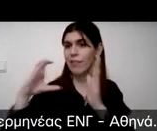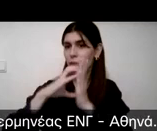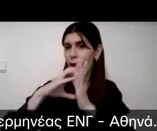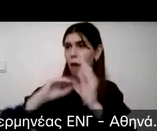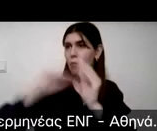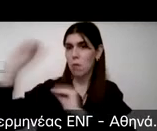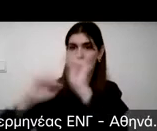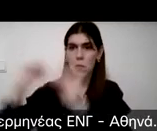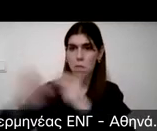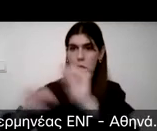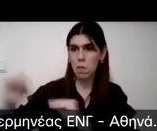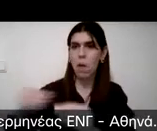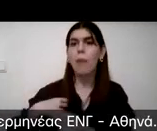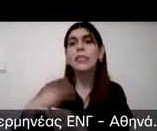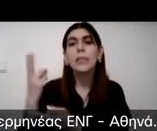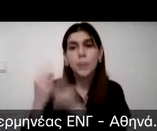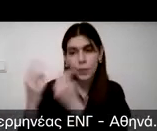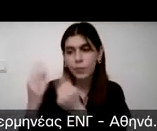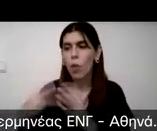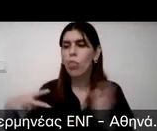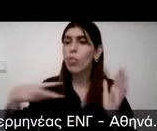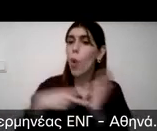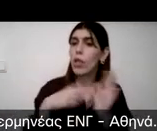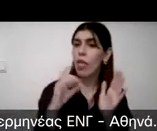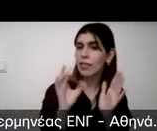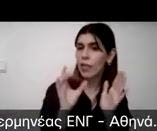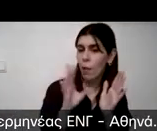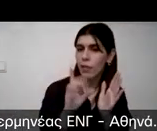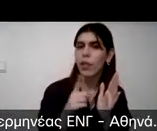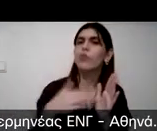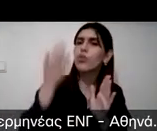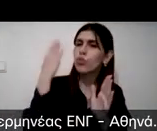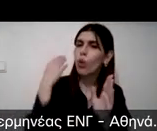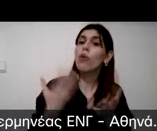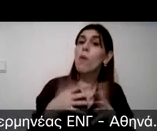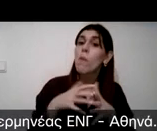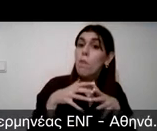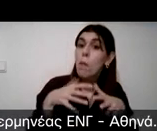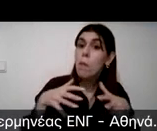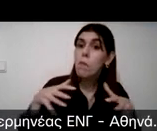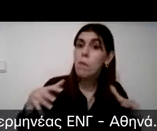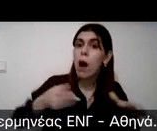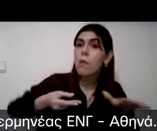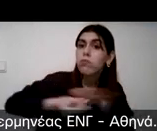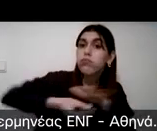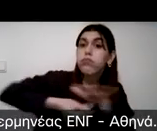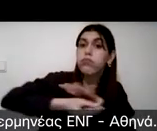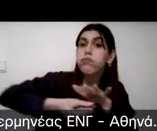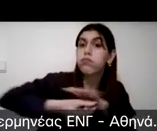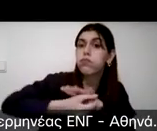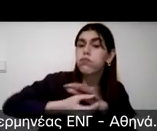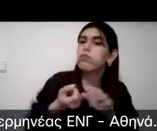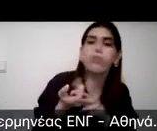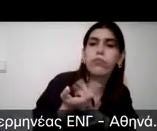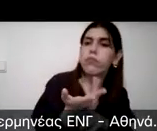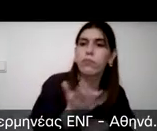επιλέχθηκαν κείμενα δημοσιευμένα από το 2015 που εντείνεται η μετακίνηση μεταναστευτικών και κυρίως προσφυγικών πληθυσμών